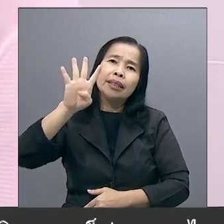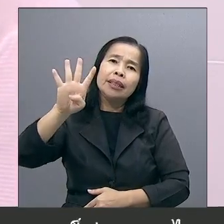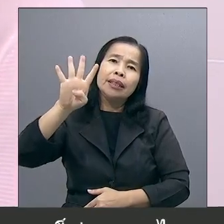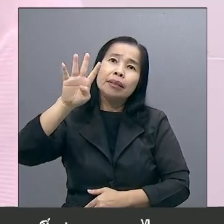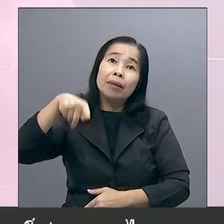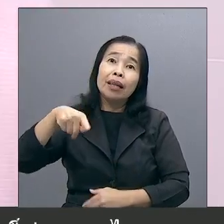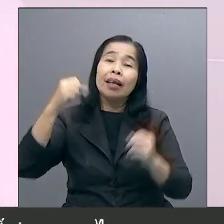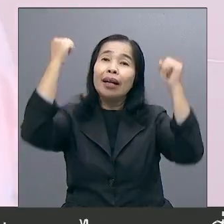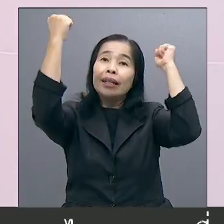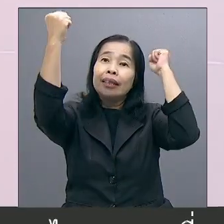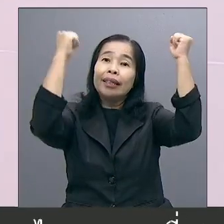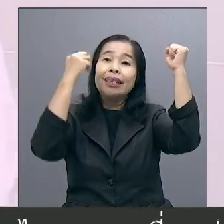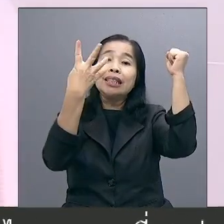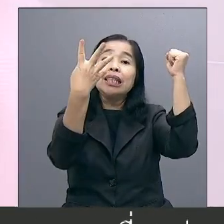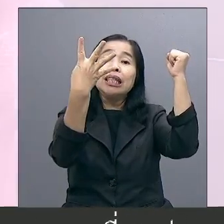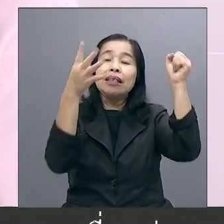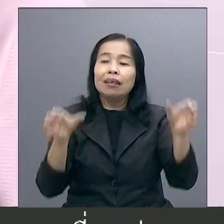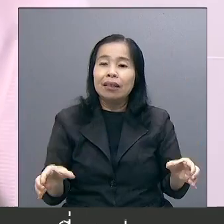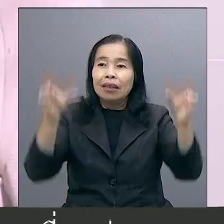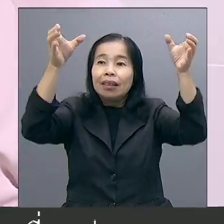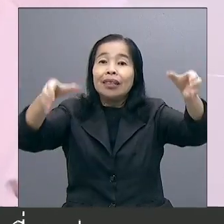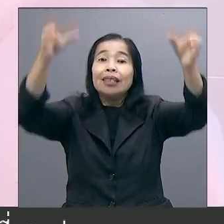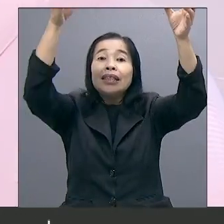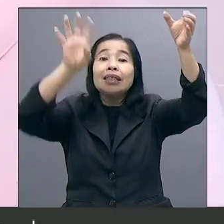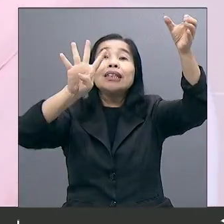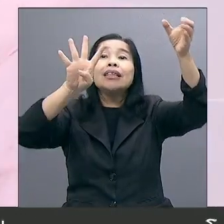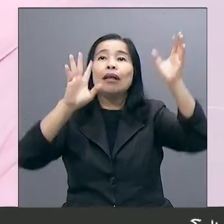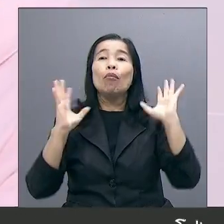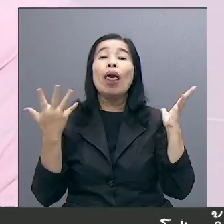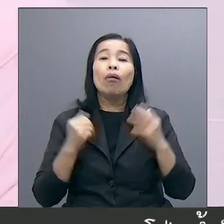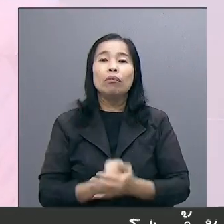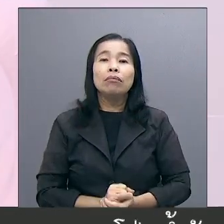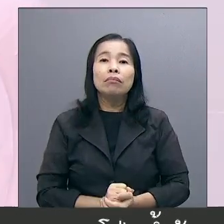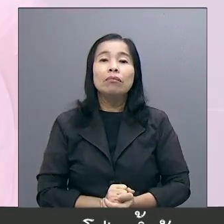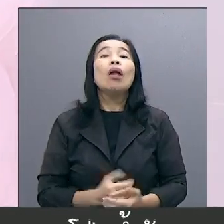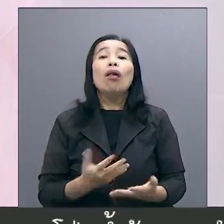าได้เหกแ่ 3 ต้น4 ต้นเน4้น นครเราทำนคืแล้วกปตู 3 บาท